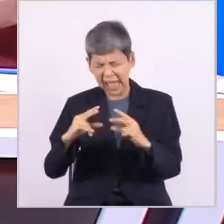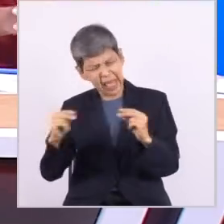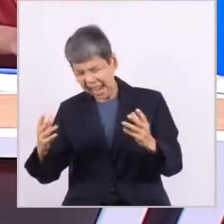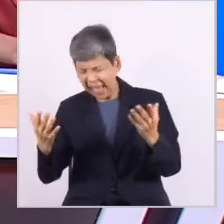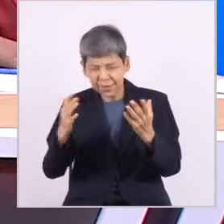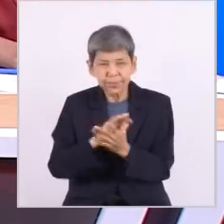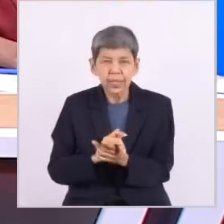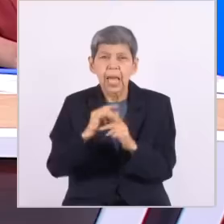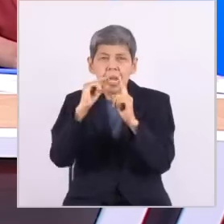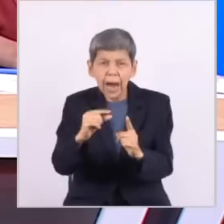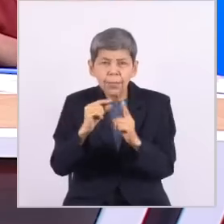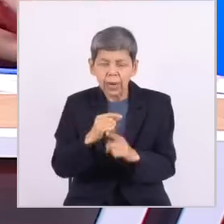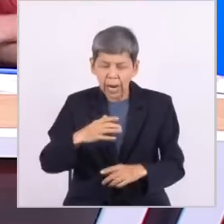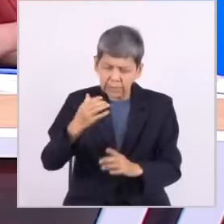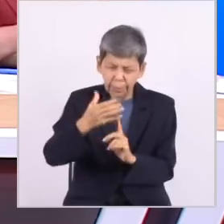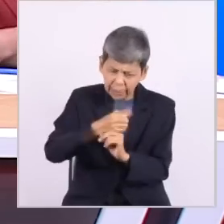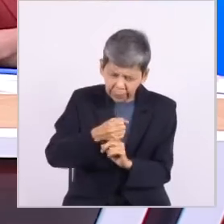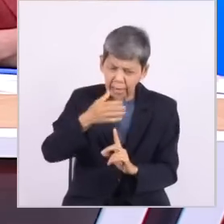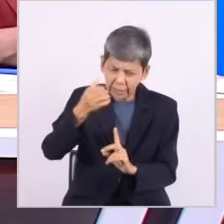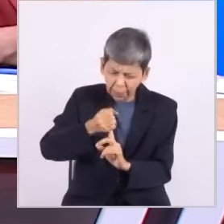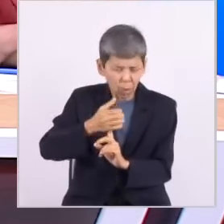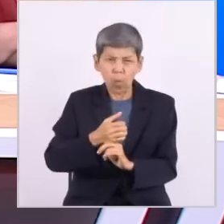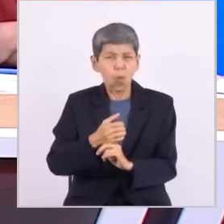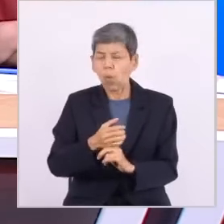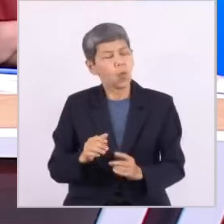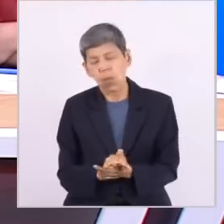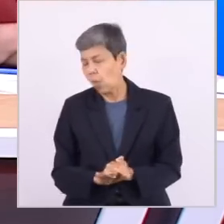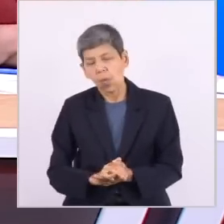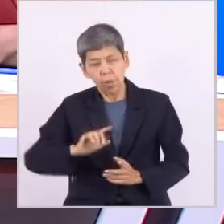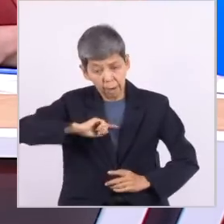มีกำสากอีกกินผัดไทยอีกโอ้โหภาษานะ